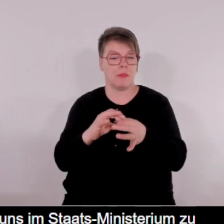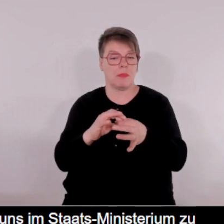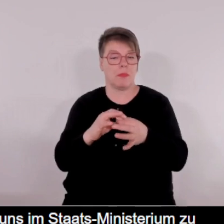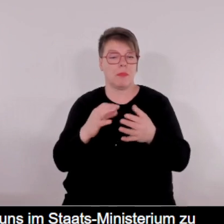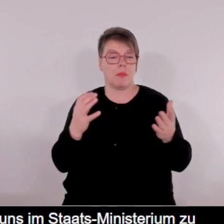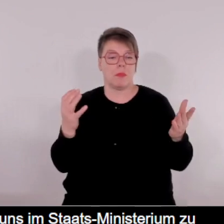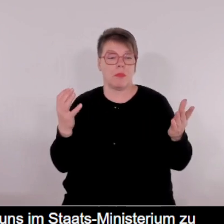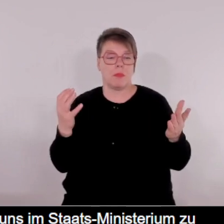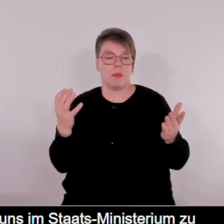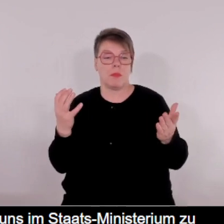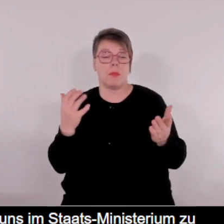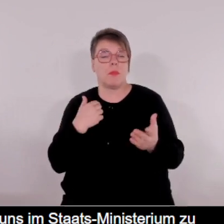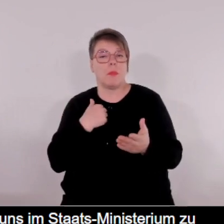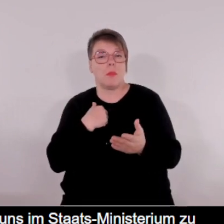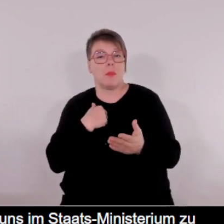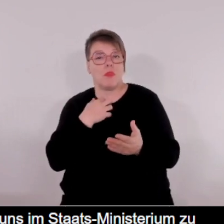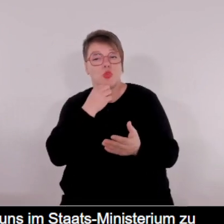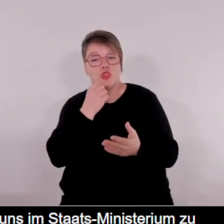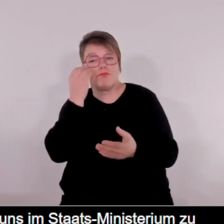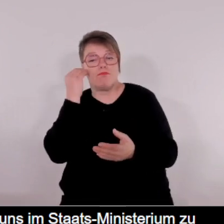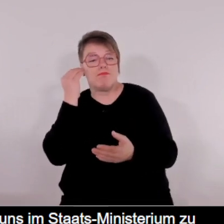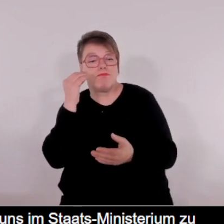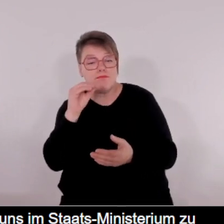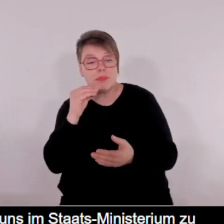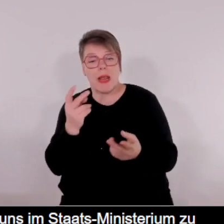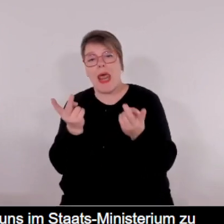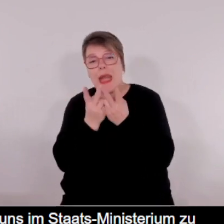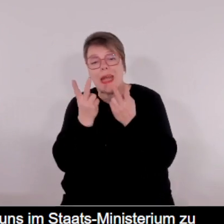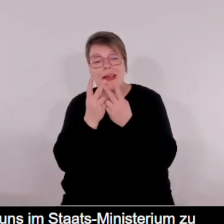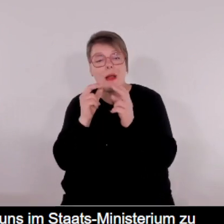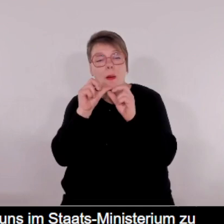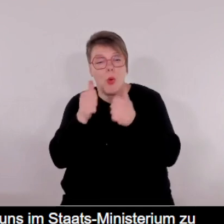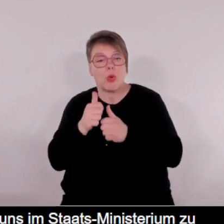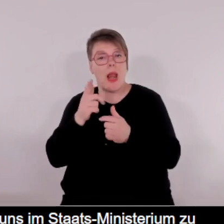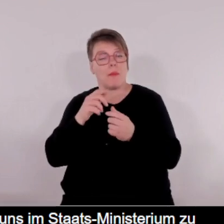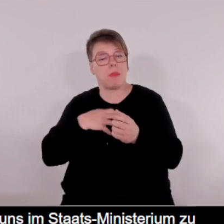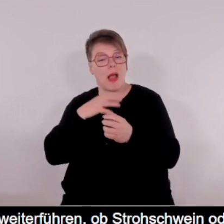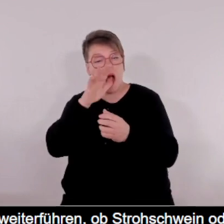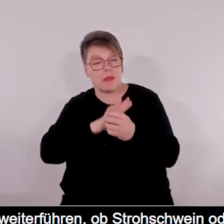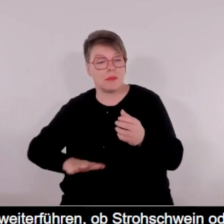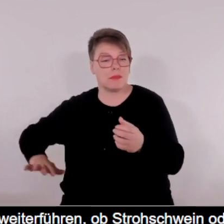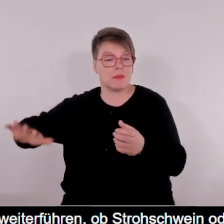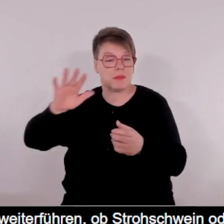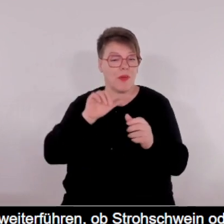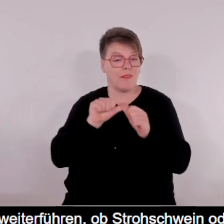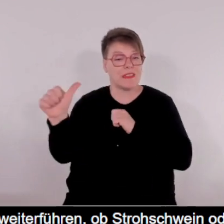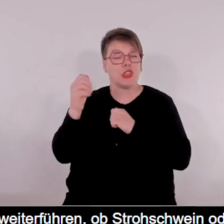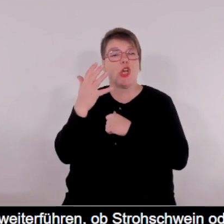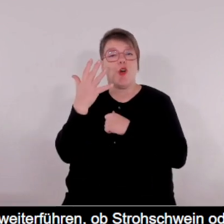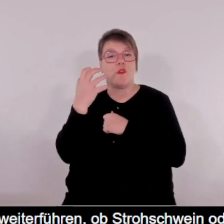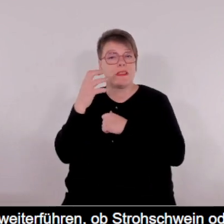ordentlich Grund versorgen können. Dazu gehört ein ordentlicher Bäcker, Metzgerwirt und deswegen haben wir auch das unter dem Motto der